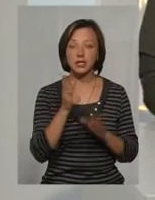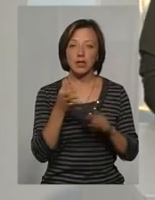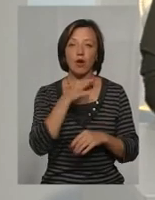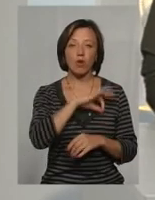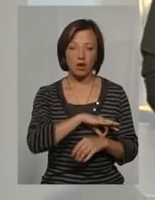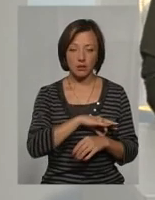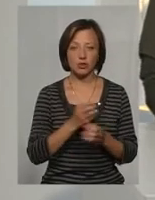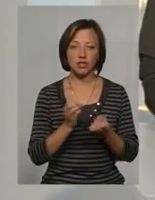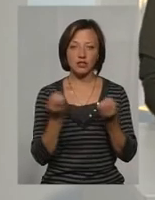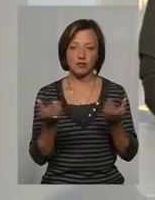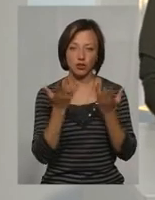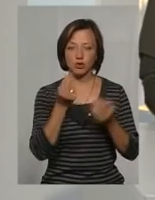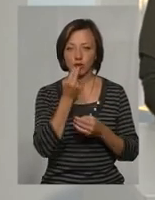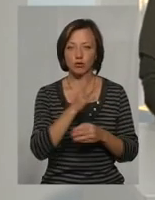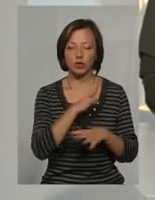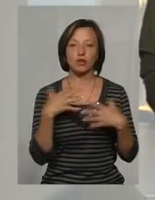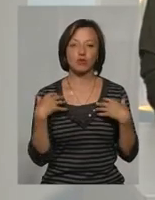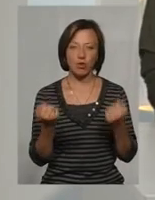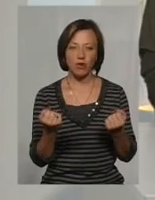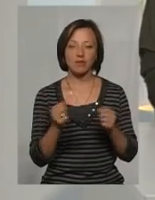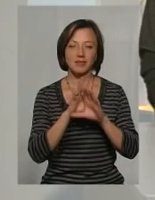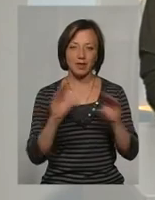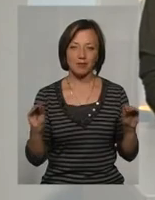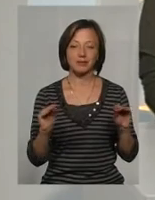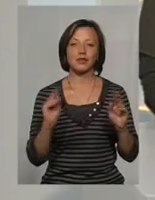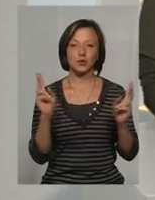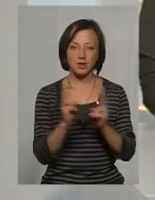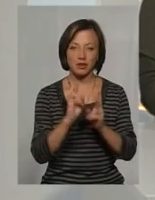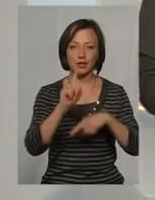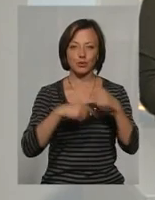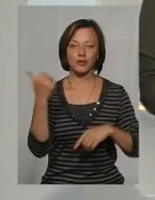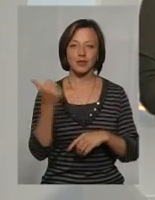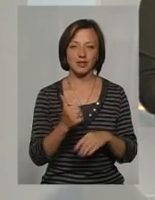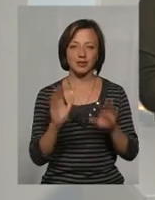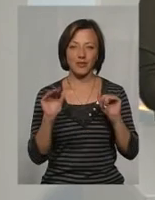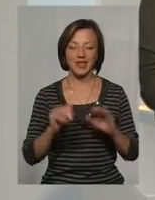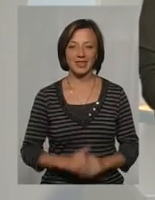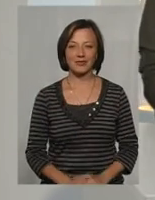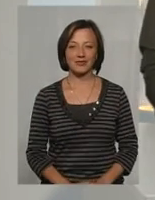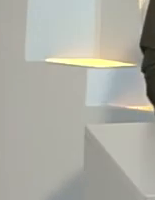корисну і свіжу їжу. Будьте здорові, а на сьогодні це все. Зустрінемося наступного разу.